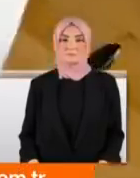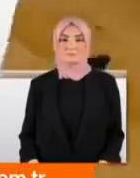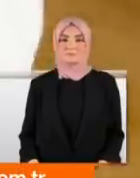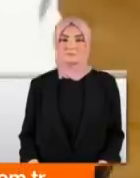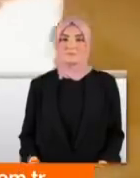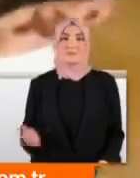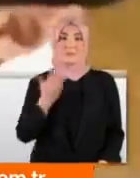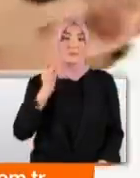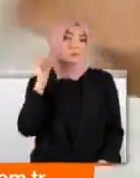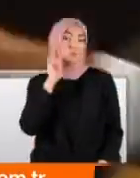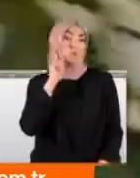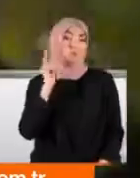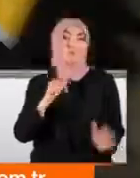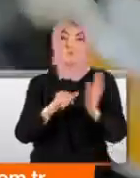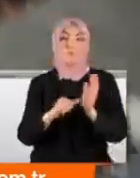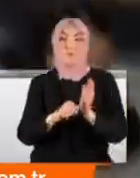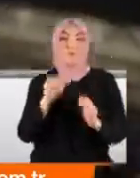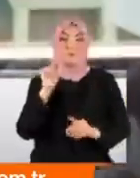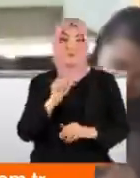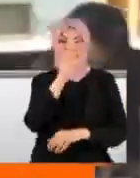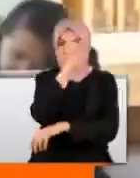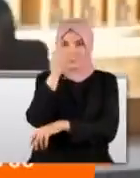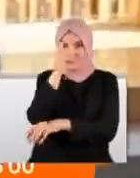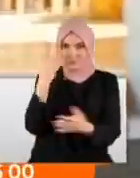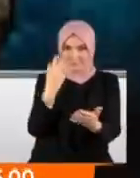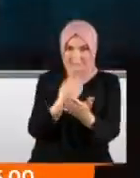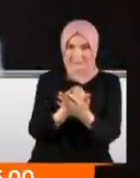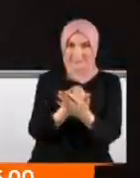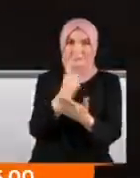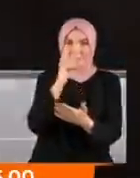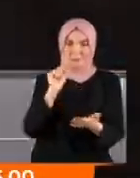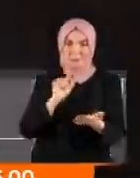En popüler modellerse görüntü kaydedip tek dokunuşla sosyal medya